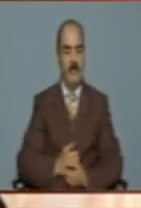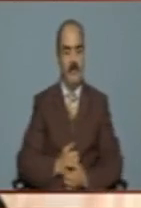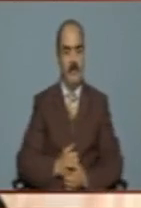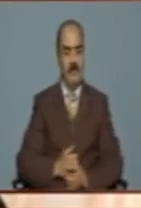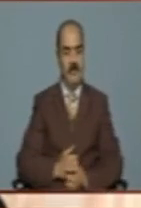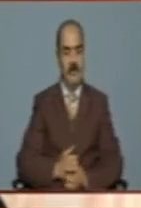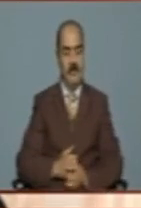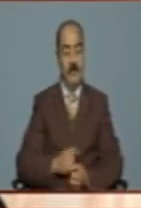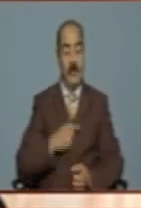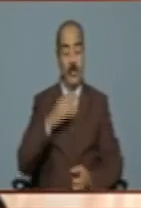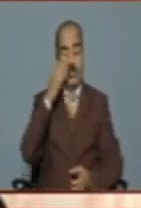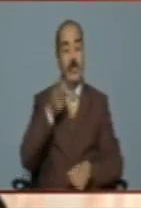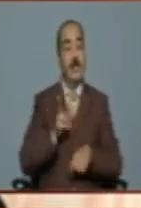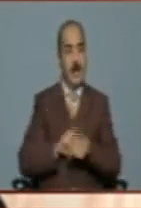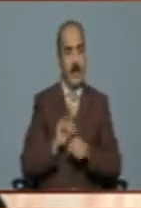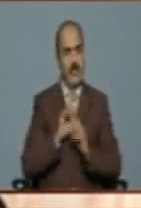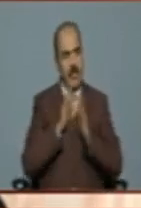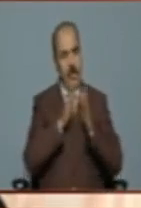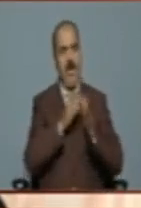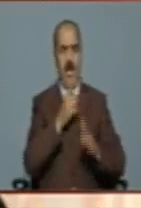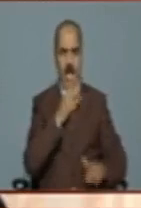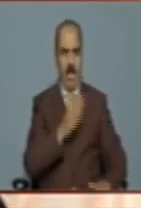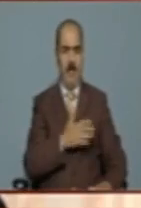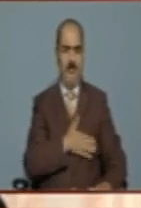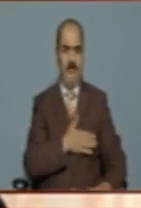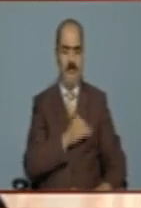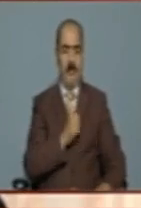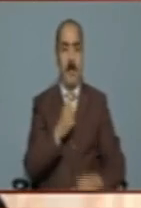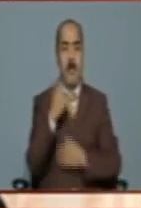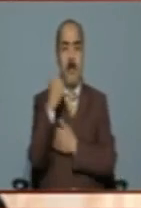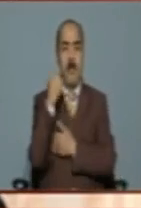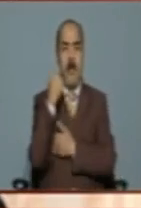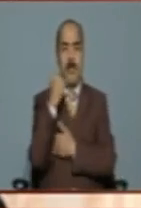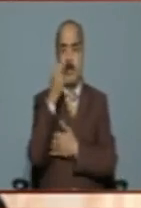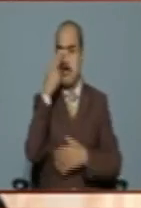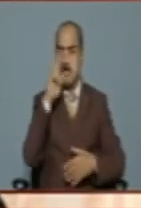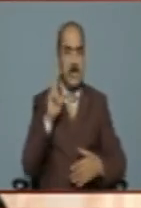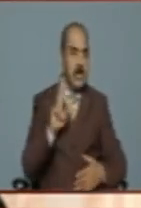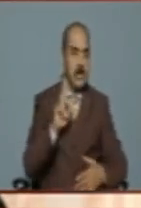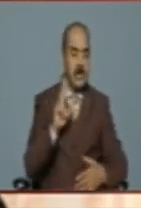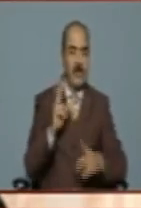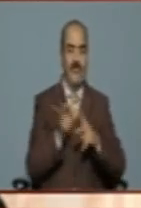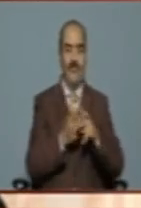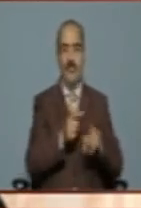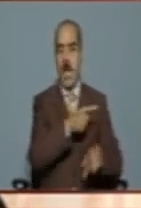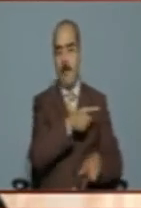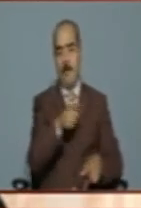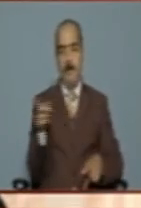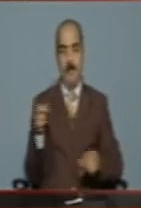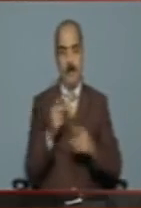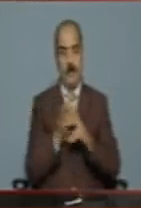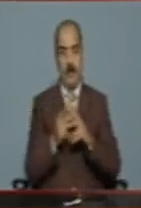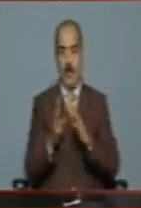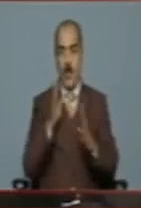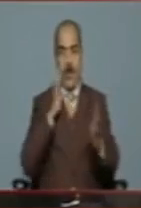وأوجه شكرا خاصا صادقا لبطل هذه الملحمة التاريخية وهو الشعب المصري.